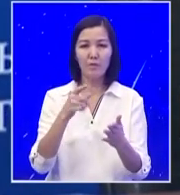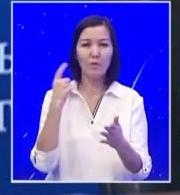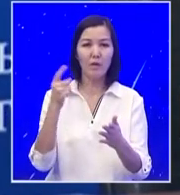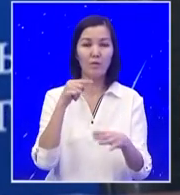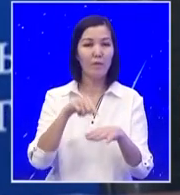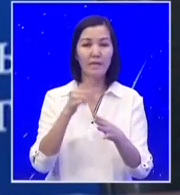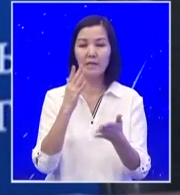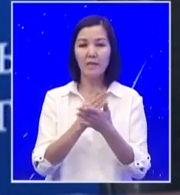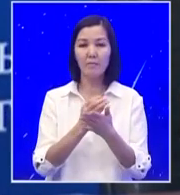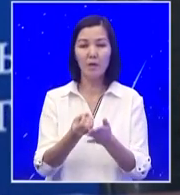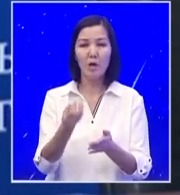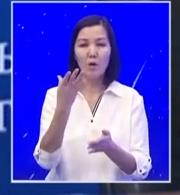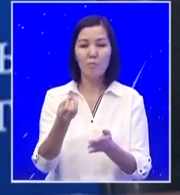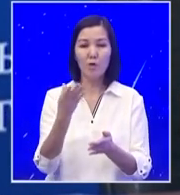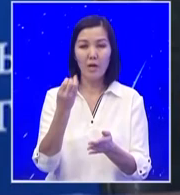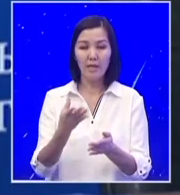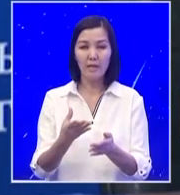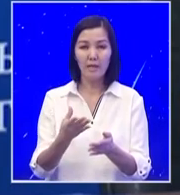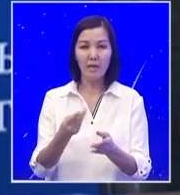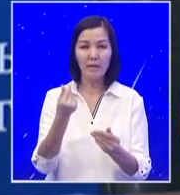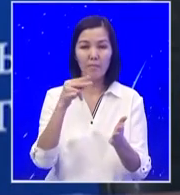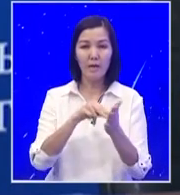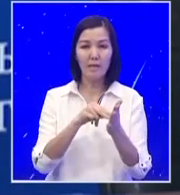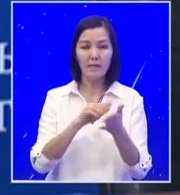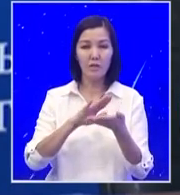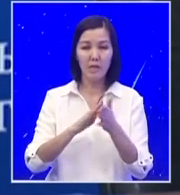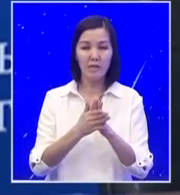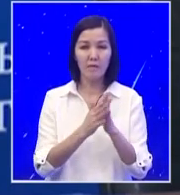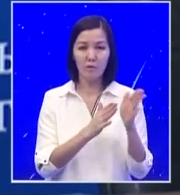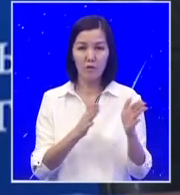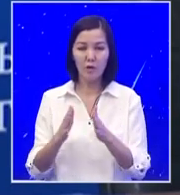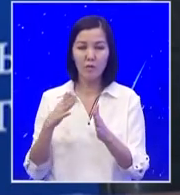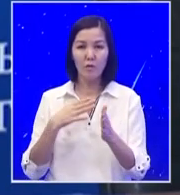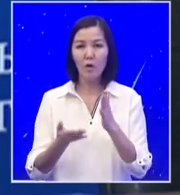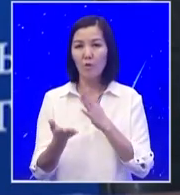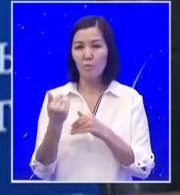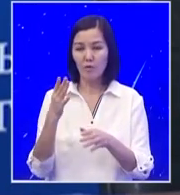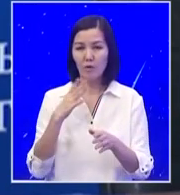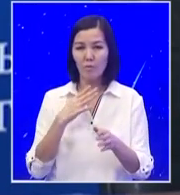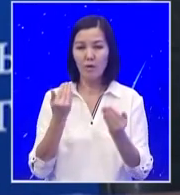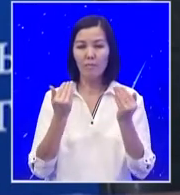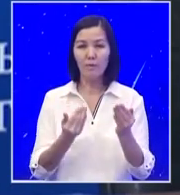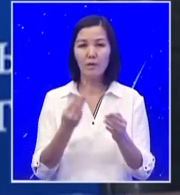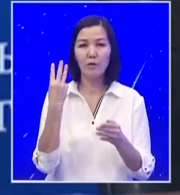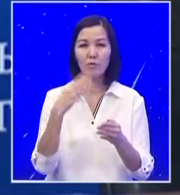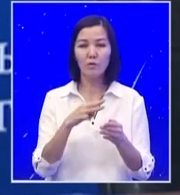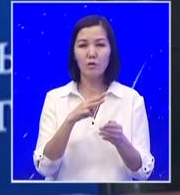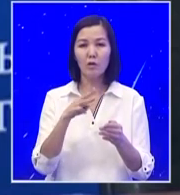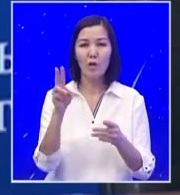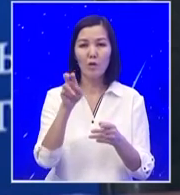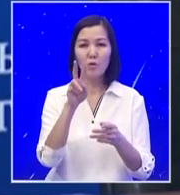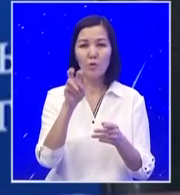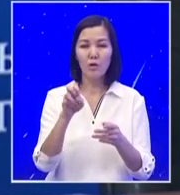етпейді. Мұнай бағасы төмендесе де жағдайымыз тұрақты болмақ. Мұндай жағдай бұрында болған. Былтыр 30 долларға